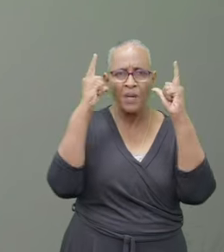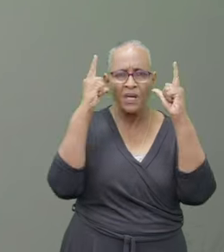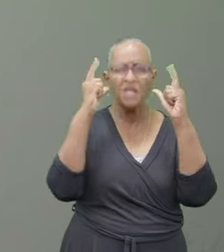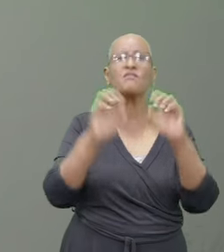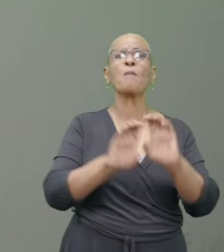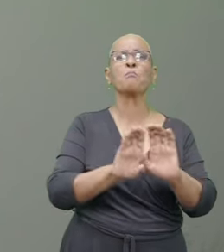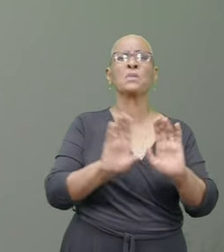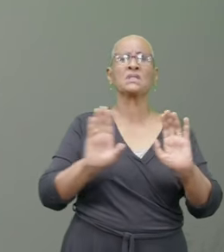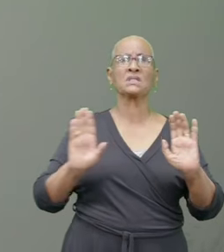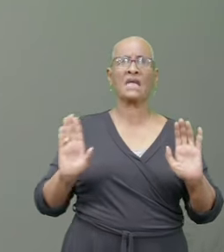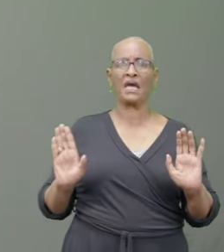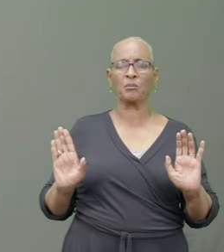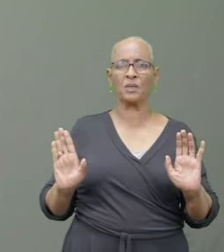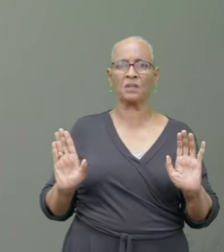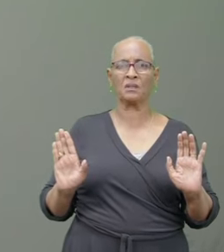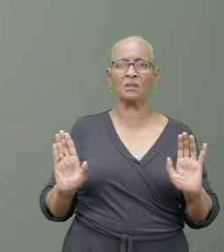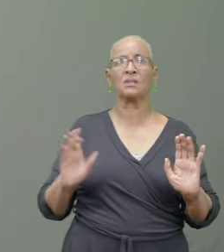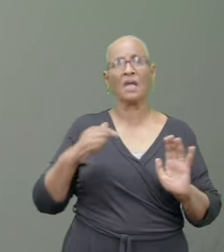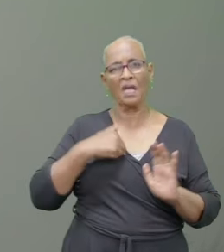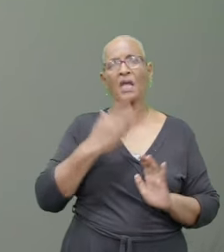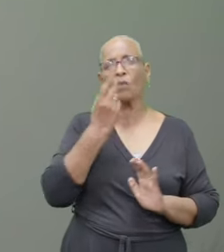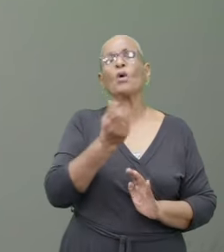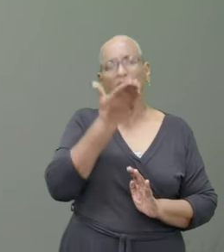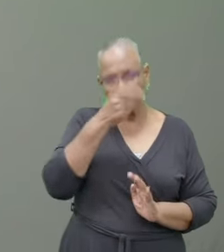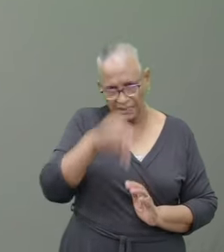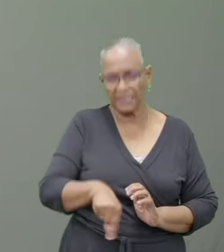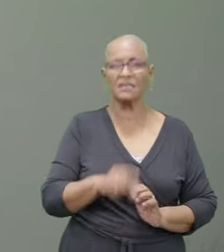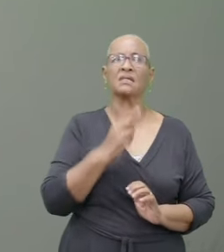En dat, daarmee wil ik volstaan.